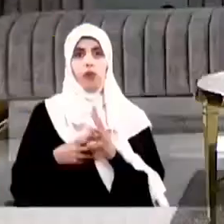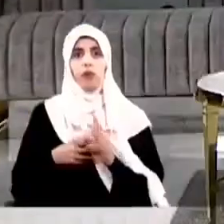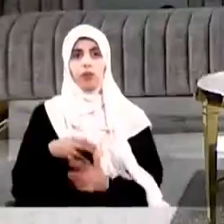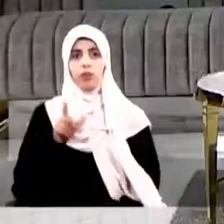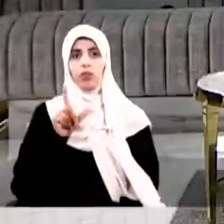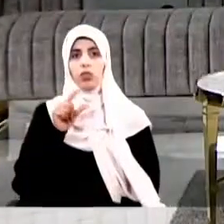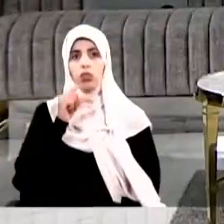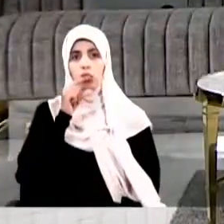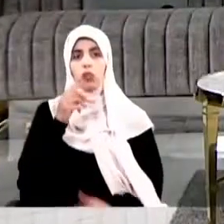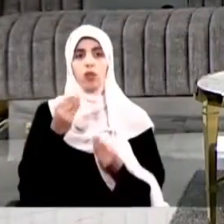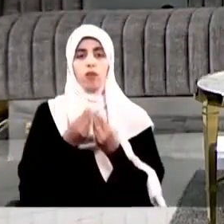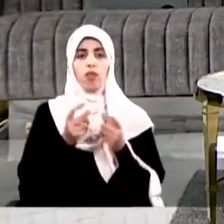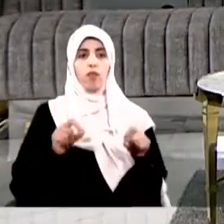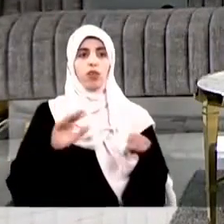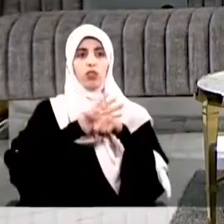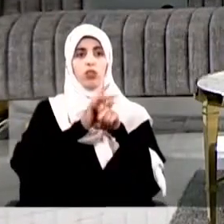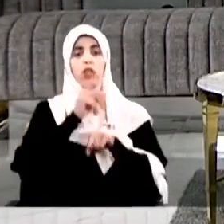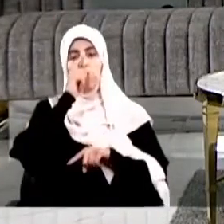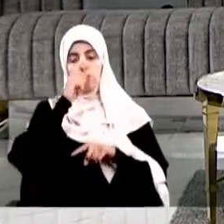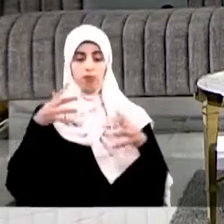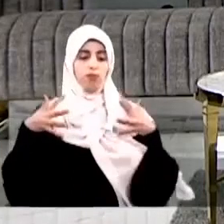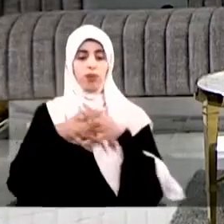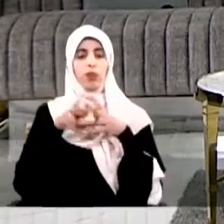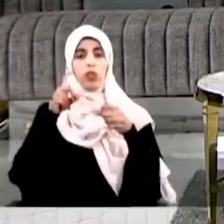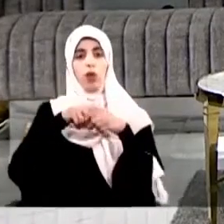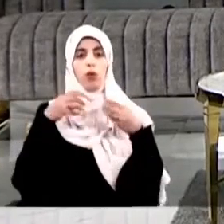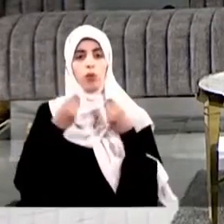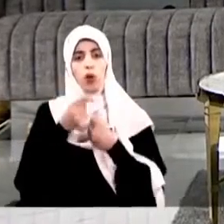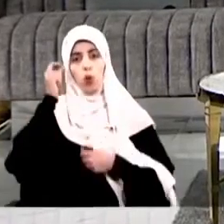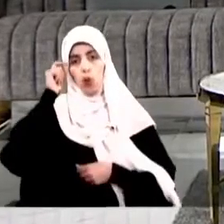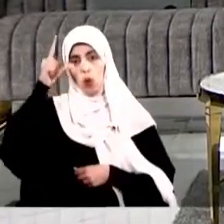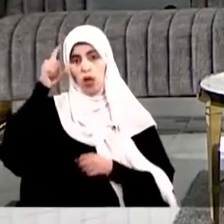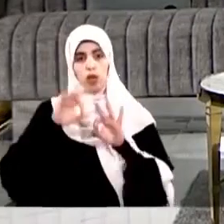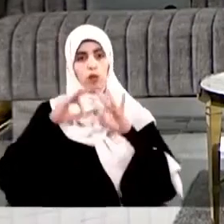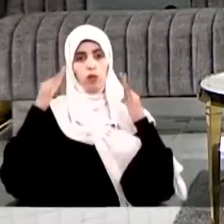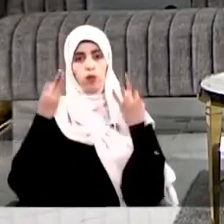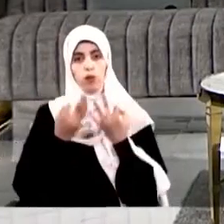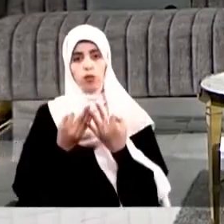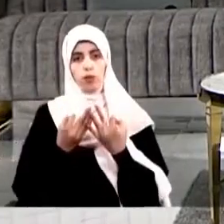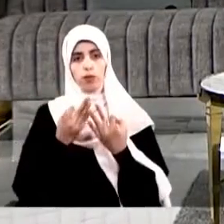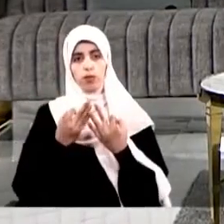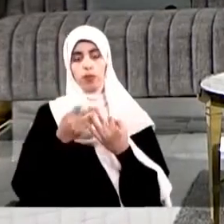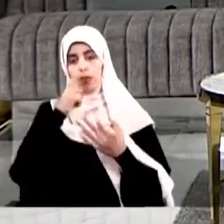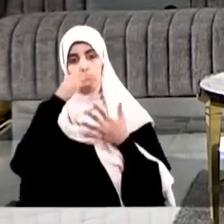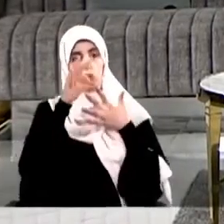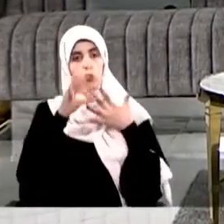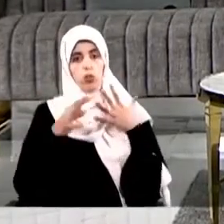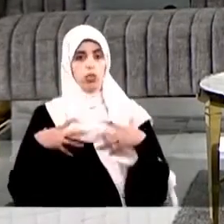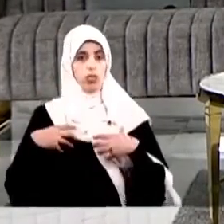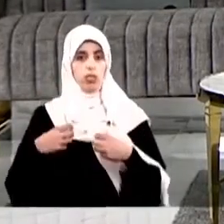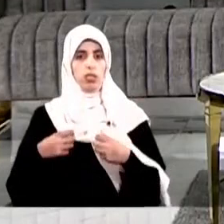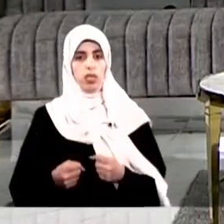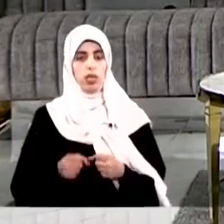صحيح دكتورة، ظهور هذه السلالات تستدعي تكاتفا أكثر وتستدعي تعاضدا بين أفراد المجتمع من خلال الالتزام بكل